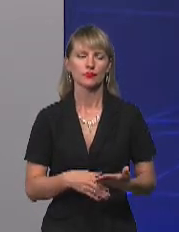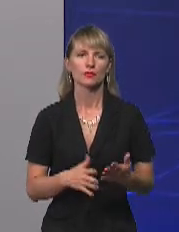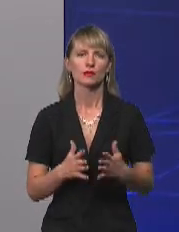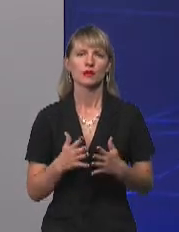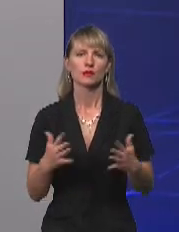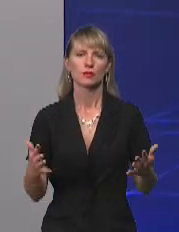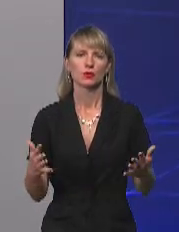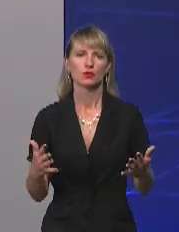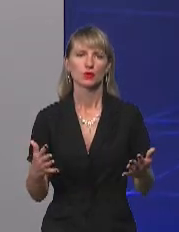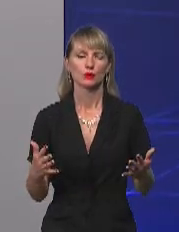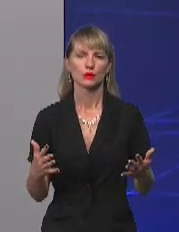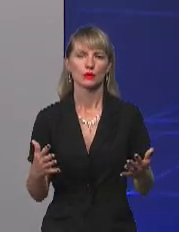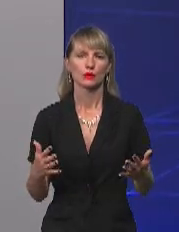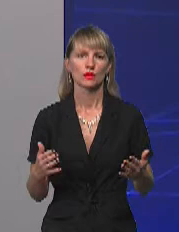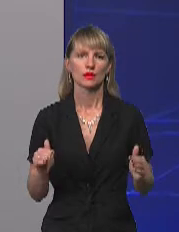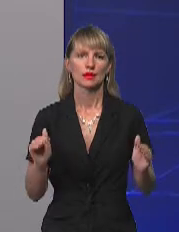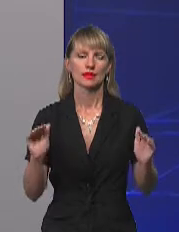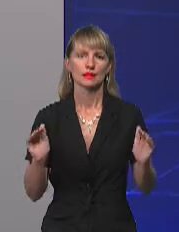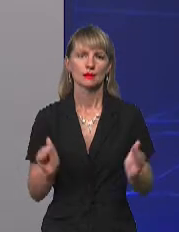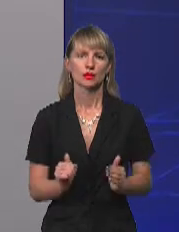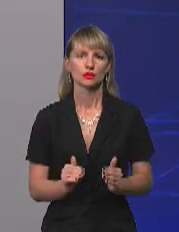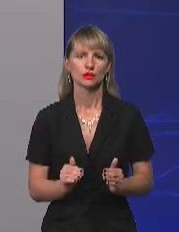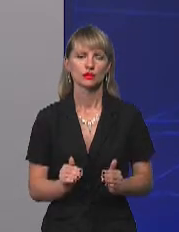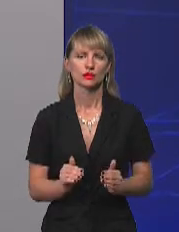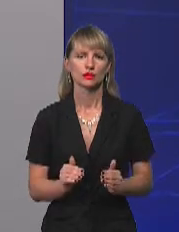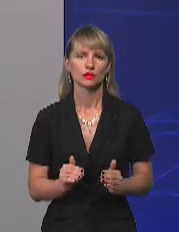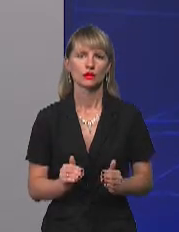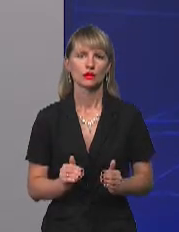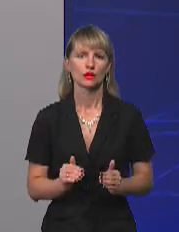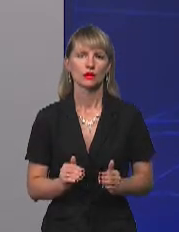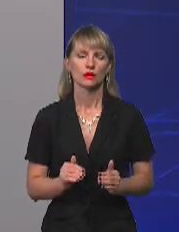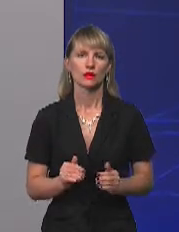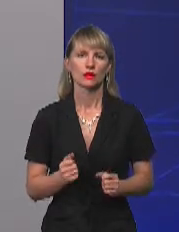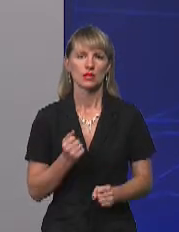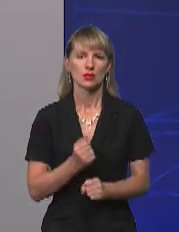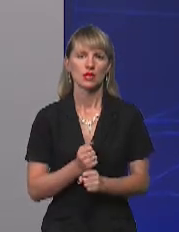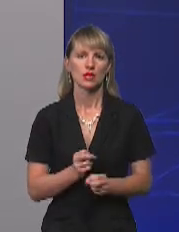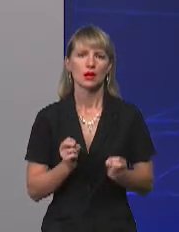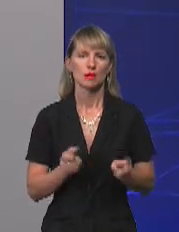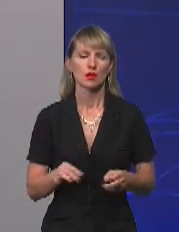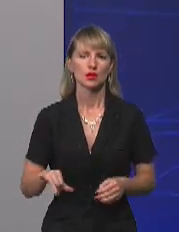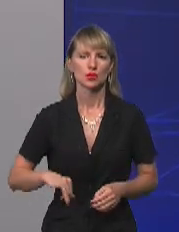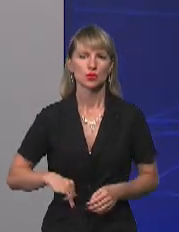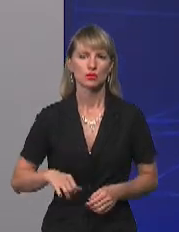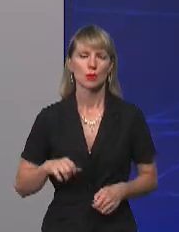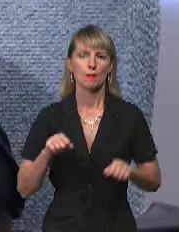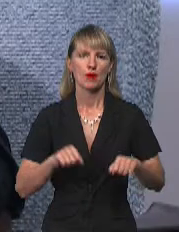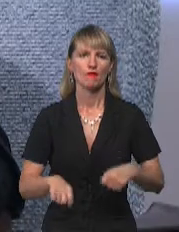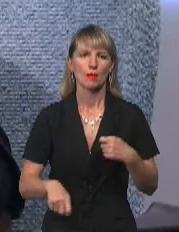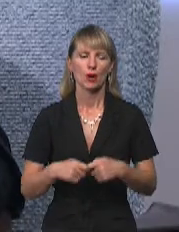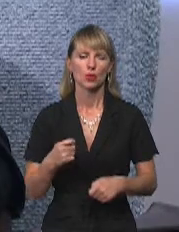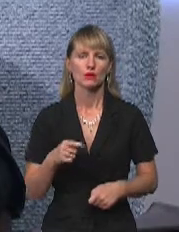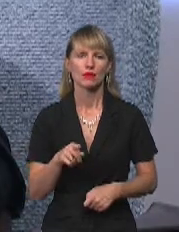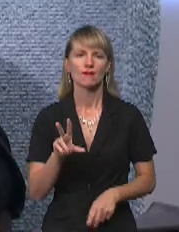більшому саме зменшенню вчинення кримінальних злочинів та адміністративних правопорушень. Тобто, пан Максим,